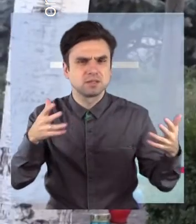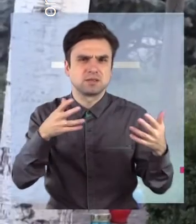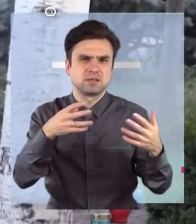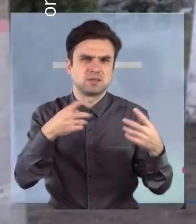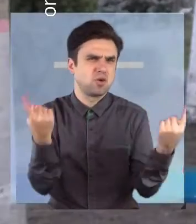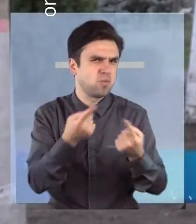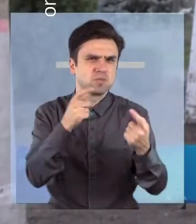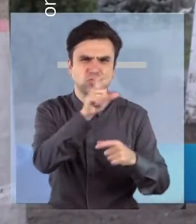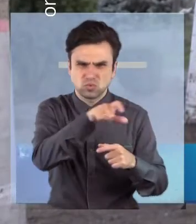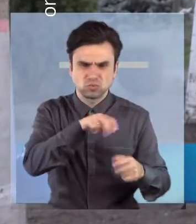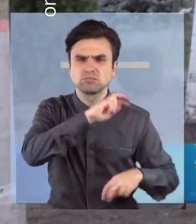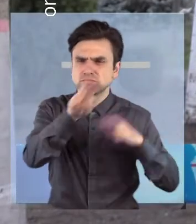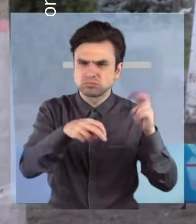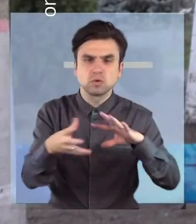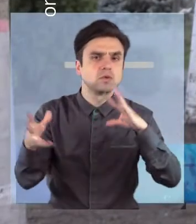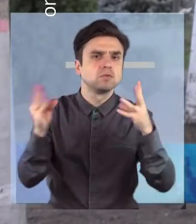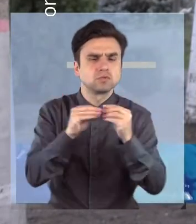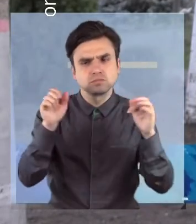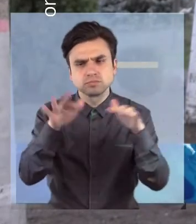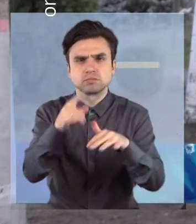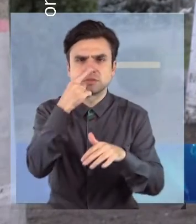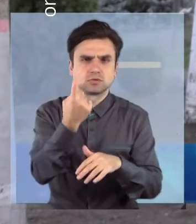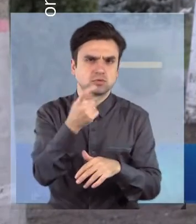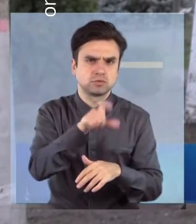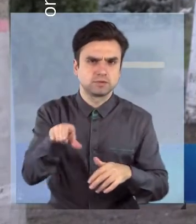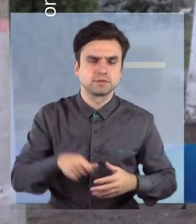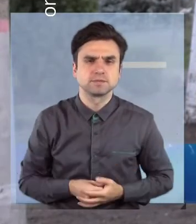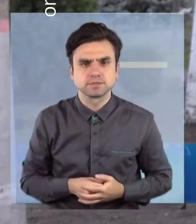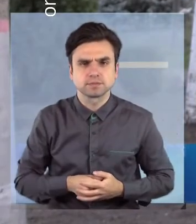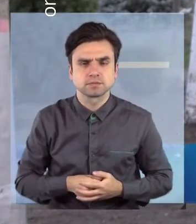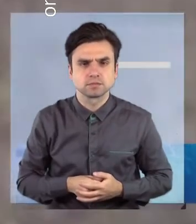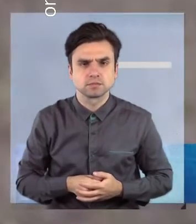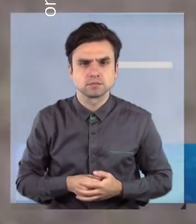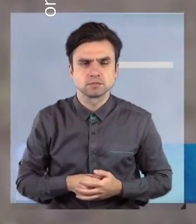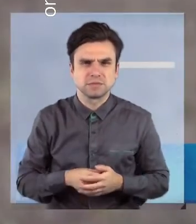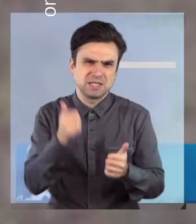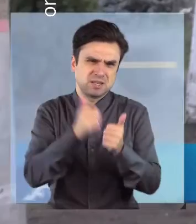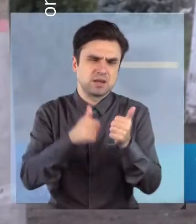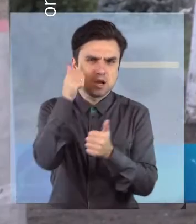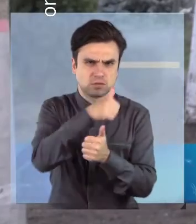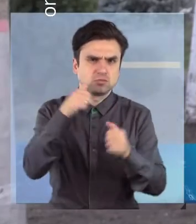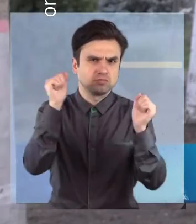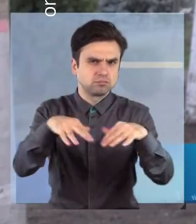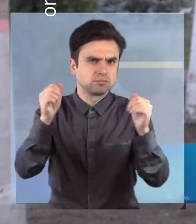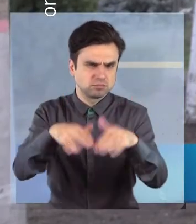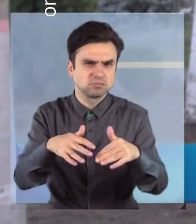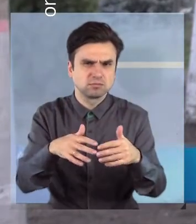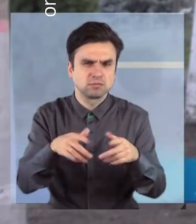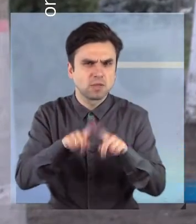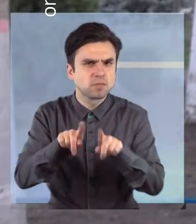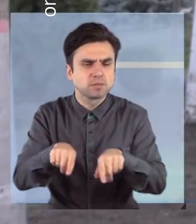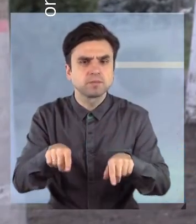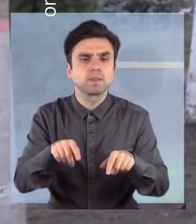чоловік. Это традиционное мероприятие, которое проходит каждый год. И также сегодня хочу отметить, главное, что люди, те,